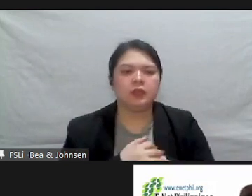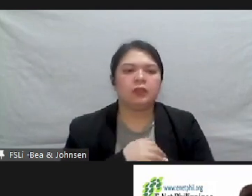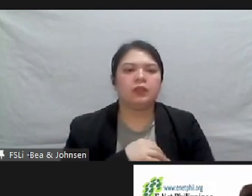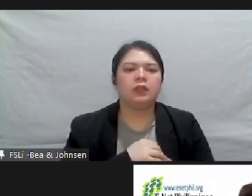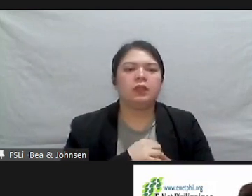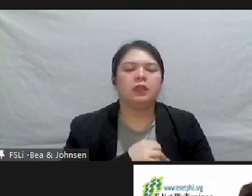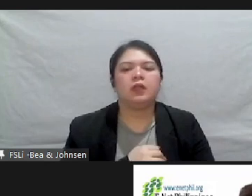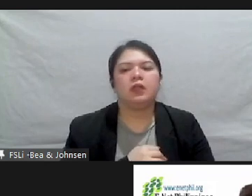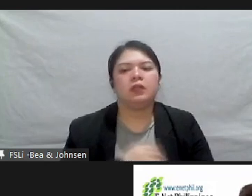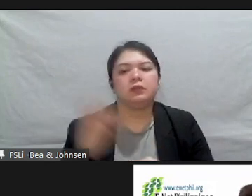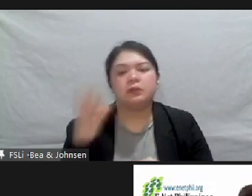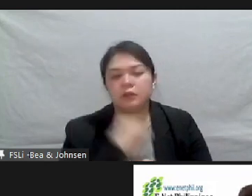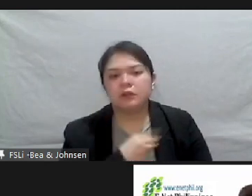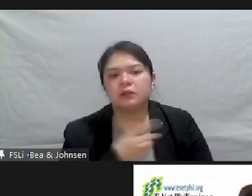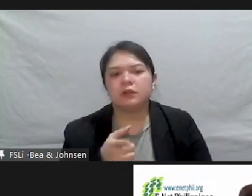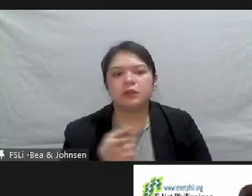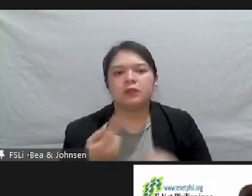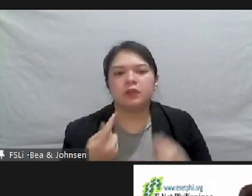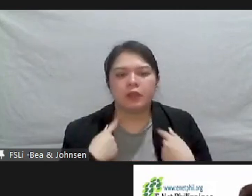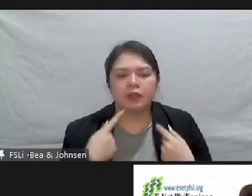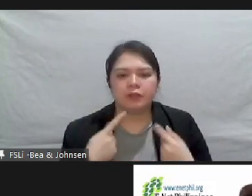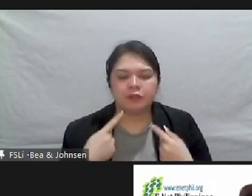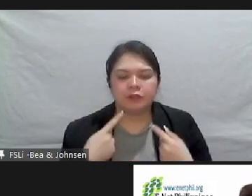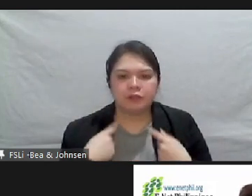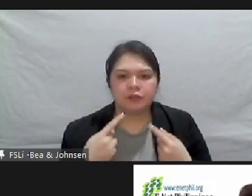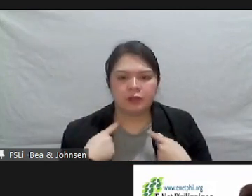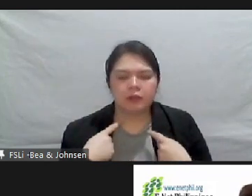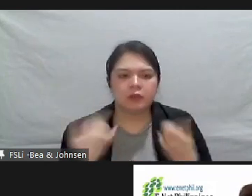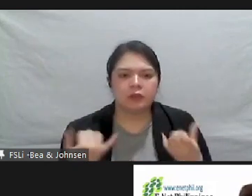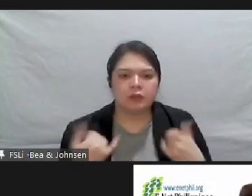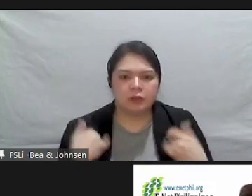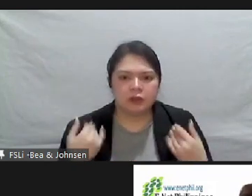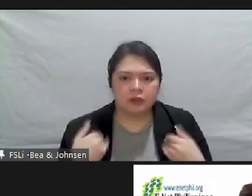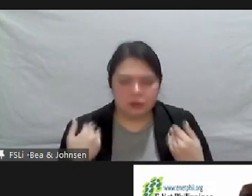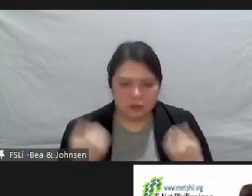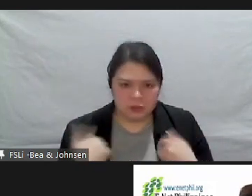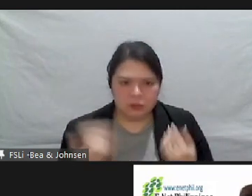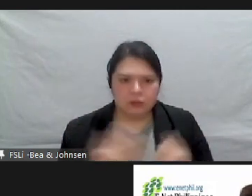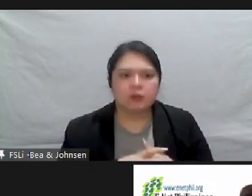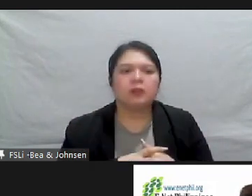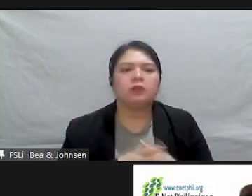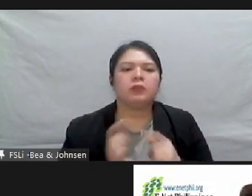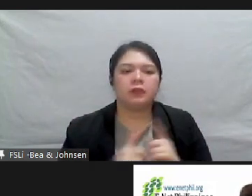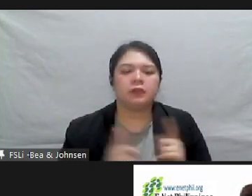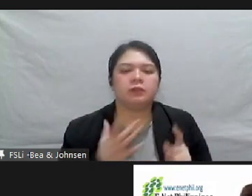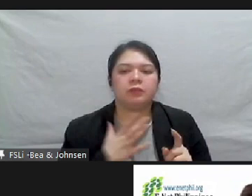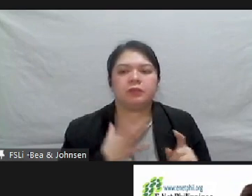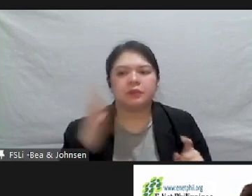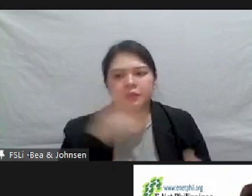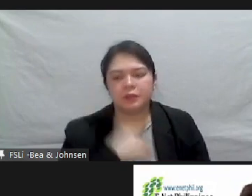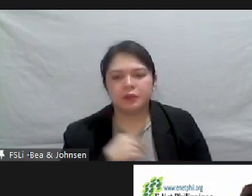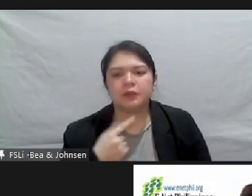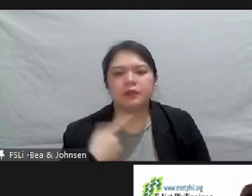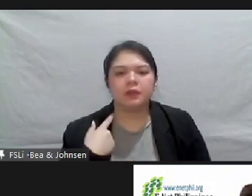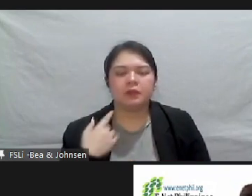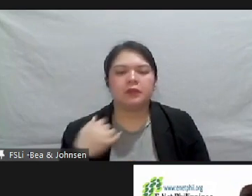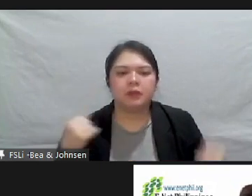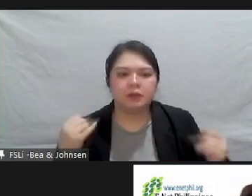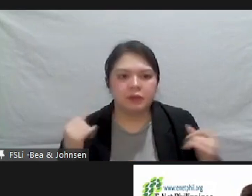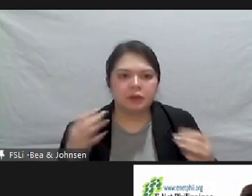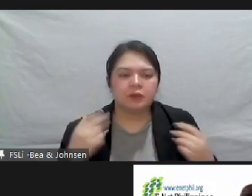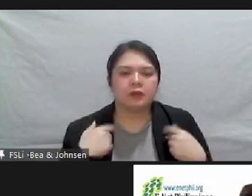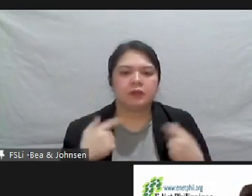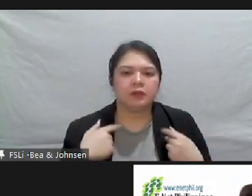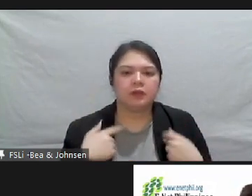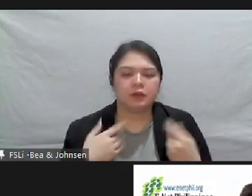natutuwa rin po ako kasi nandito yung ibang mga kabataan natin. Pero mas masaya sana kung mas marami pang IP youth na